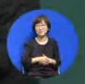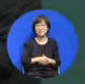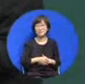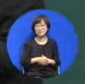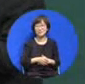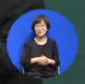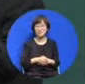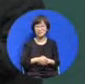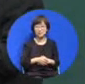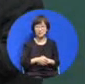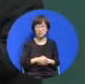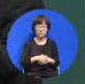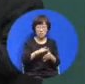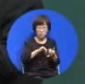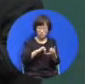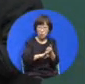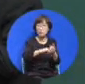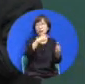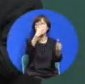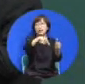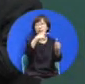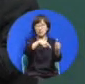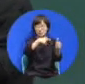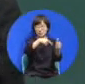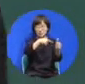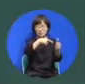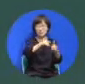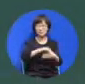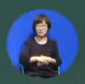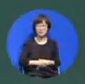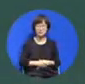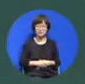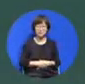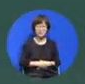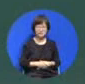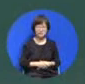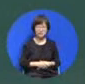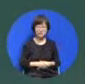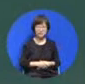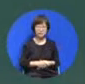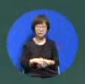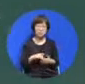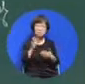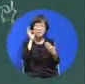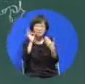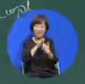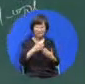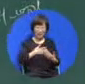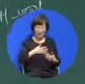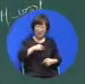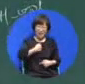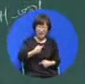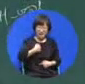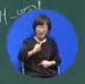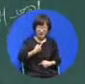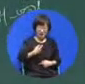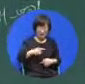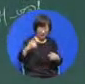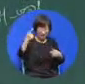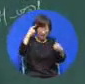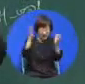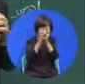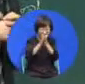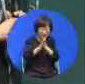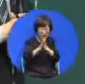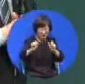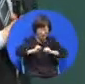comes from above. 이것만 가르치면 돼요. Just teach them that. 안 그러면요, 어느 날 한계가 온다니까요. If they don't do that, they will one day face